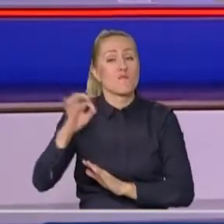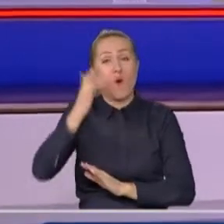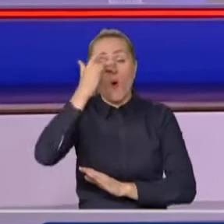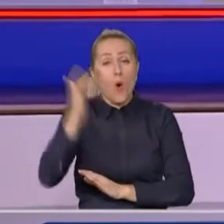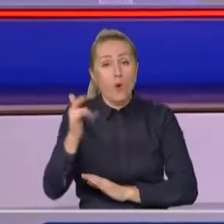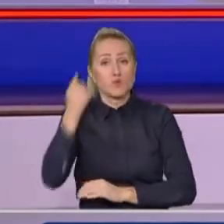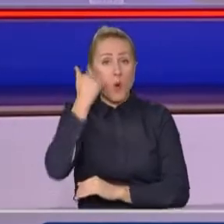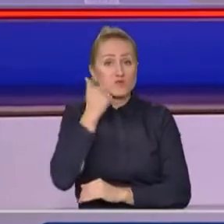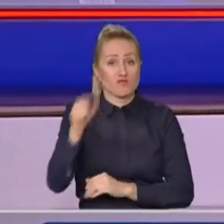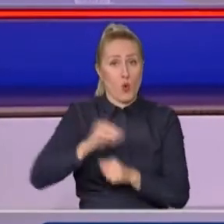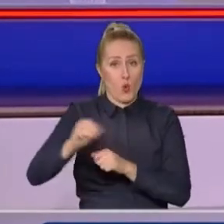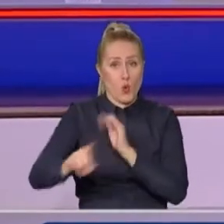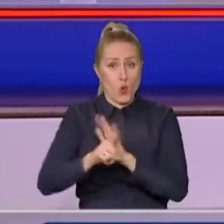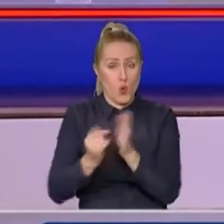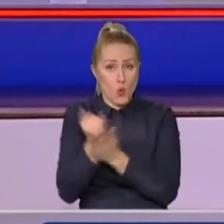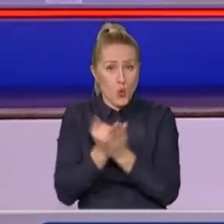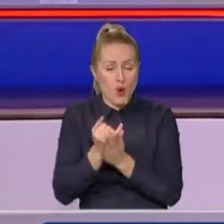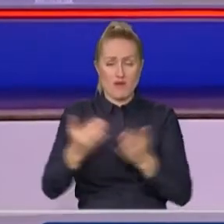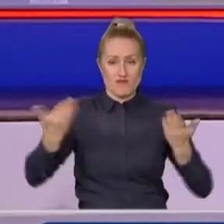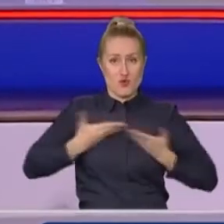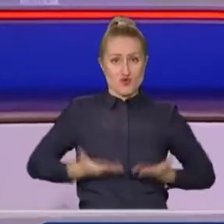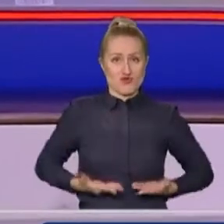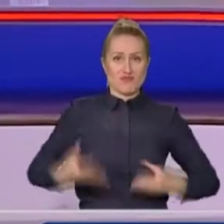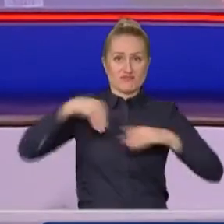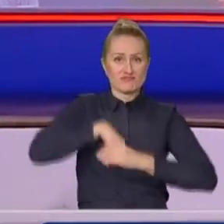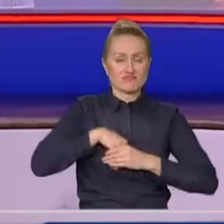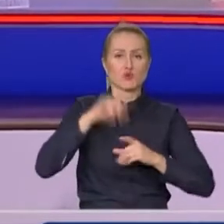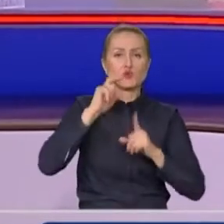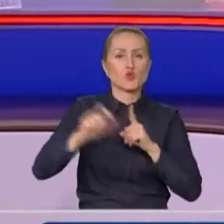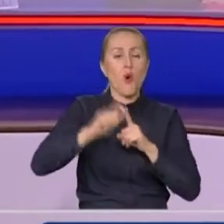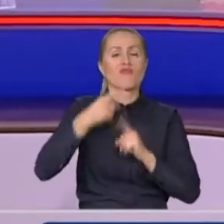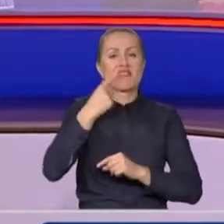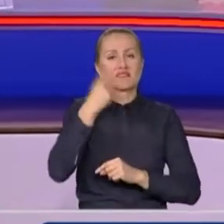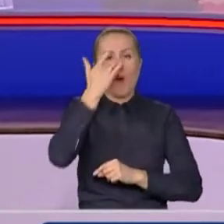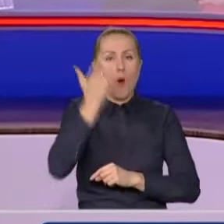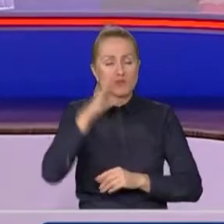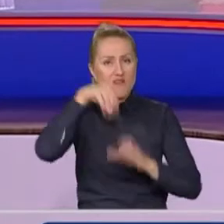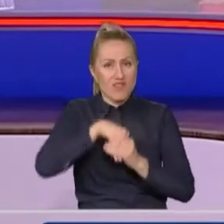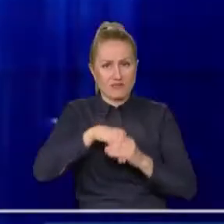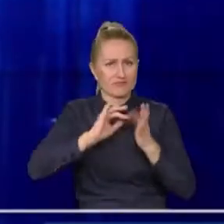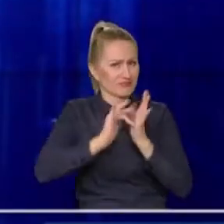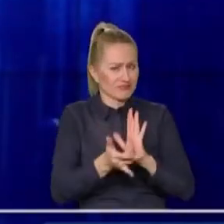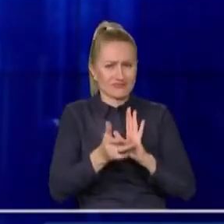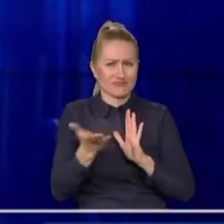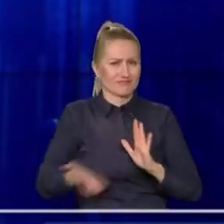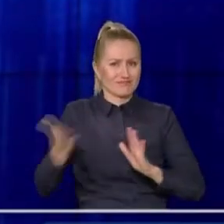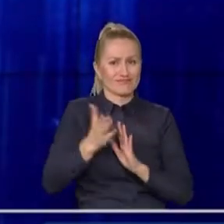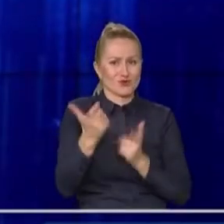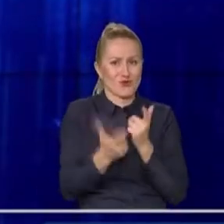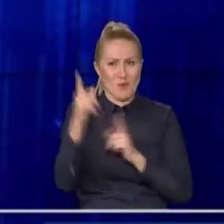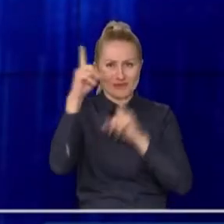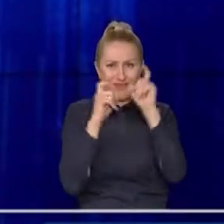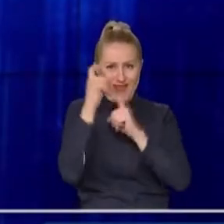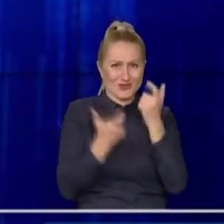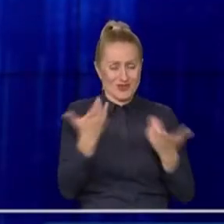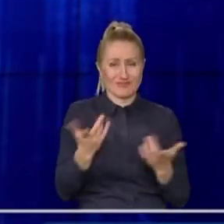Moskwy, w uniformach ze słownikami języka rosyjskiego, prawda, robiących sobie